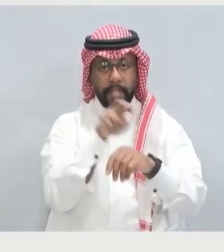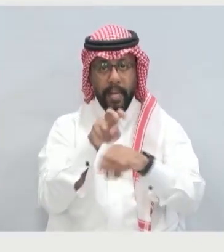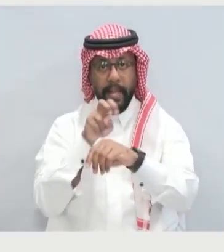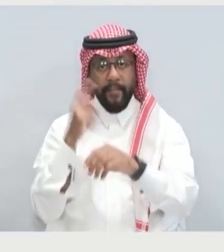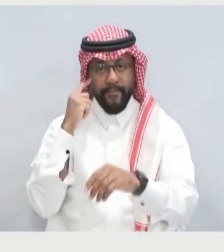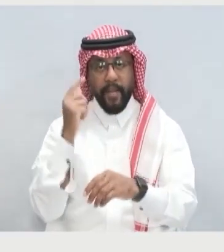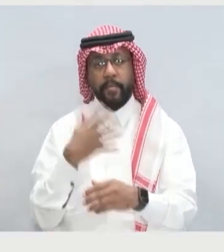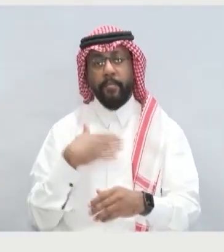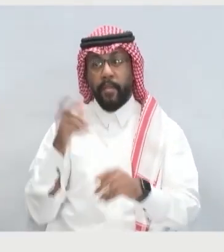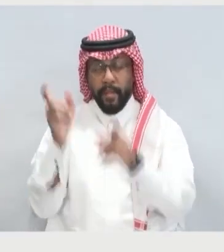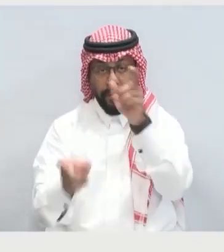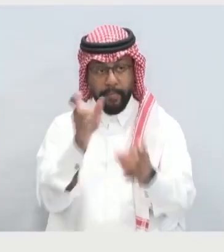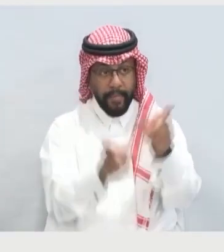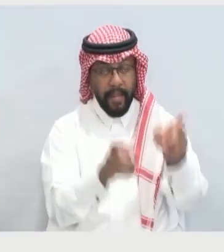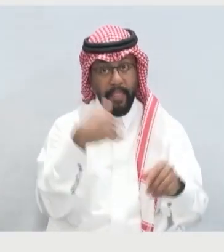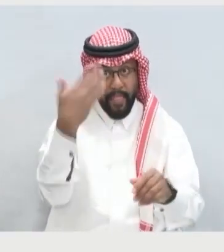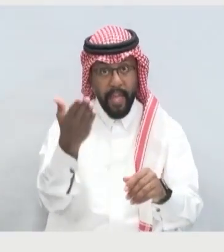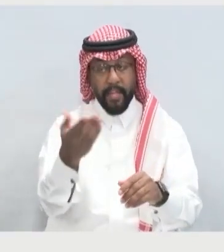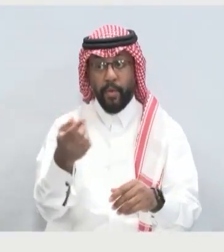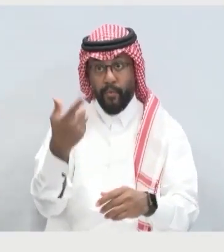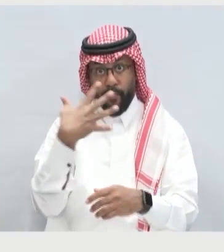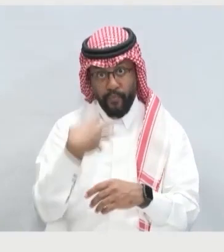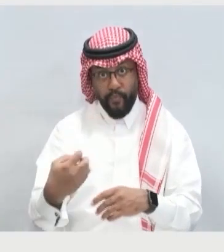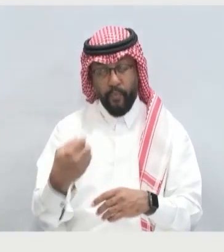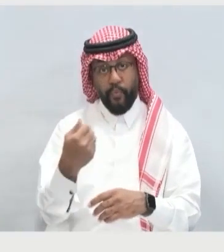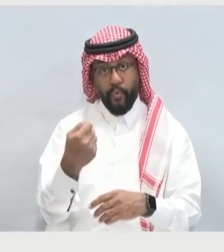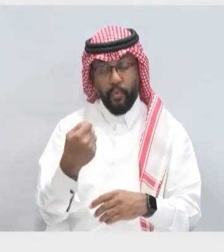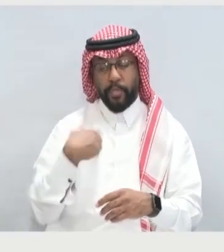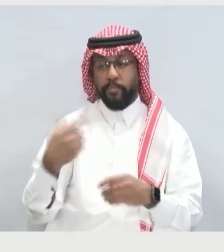هي التزامات لاخ على الاخرين لصالح